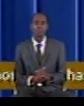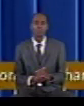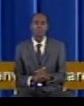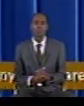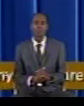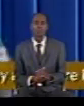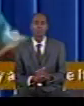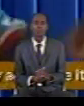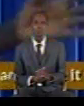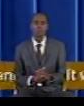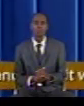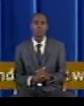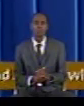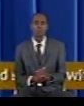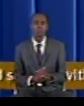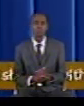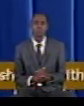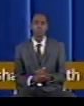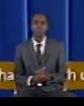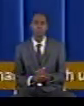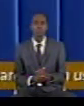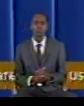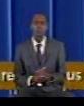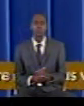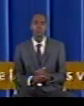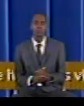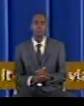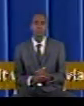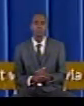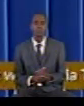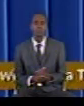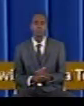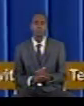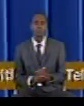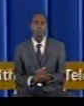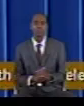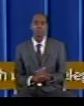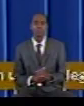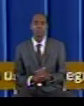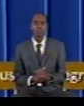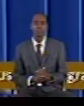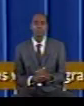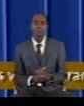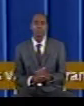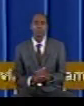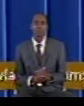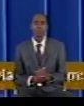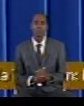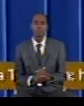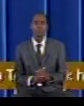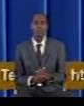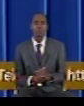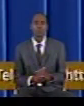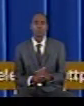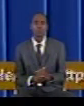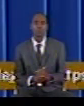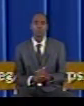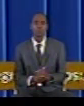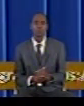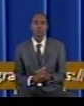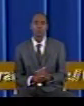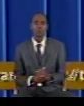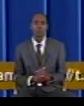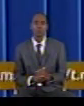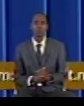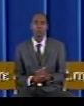ukari kade nsake cha magani beki mutu kuma na choto wone magani zenyini.